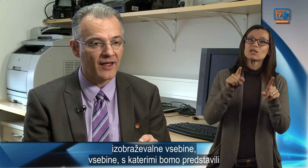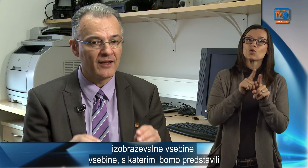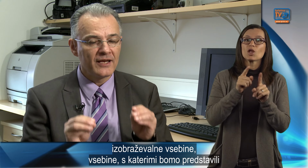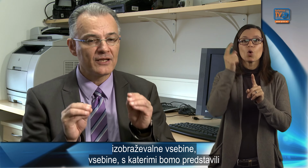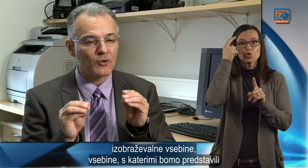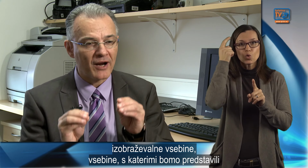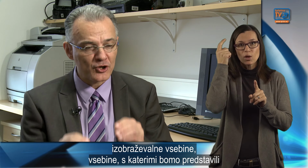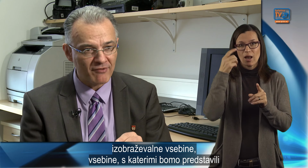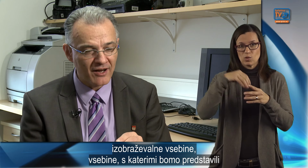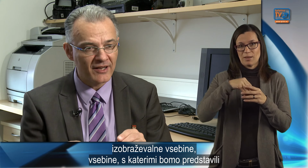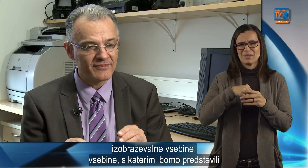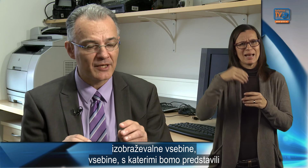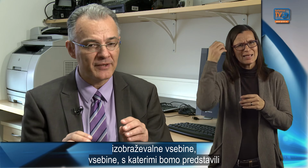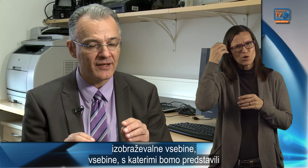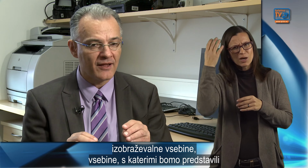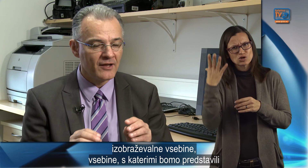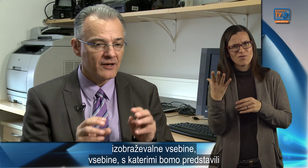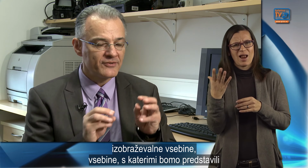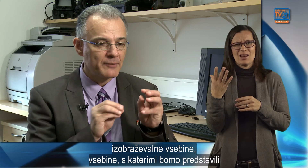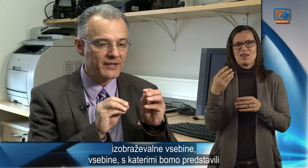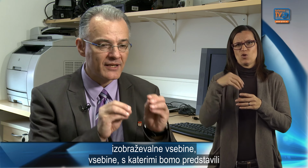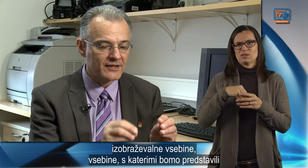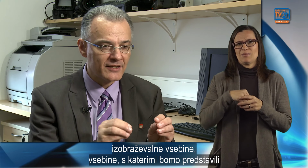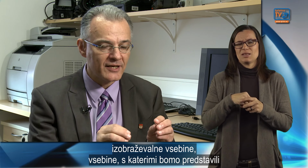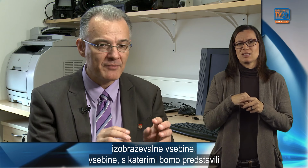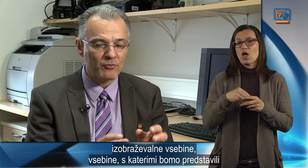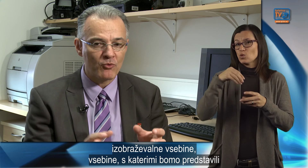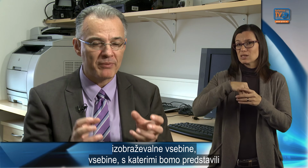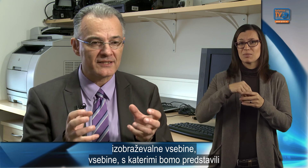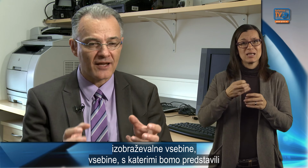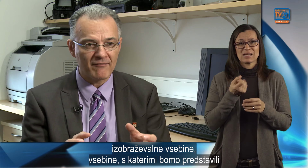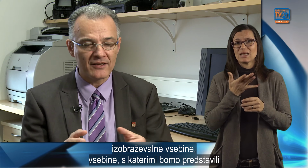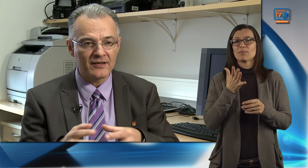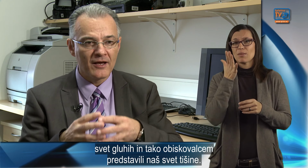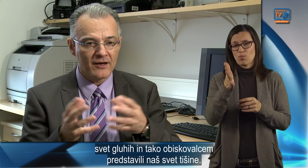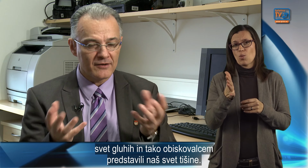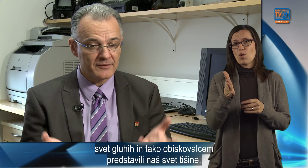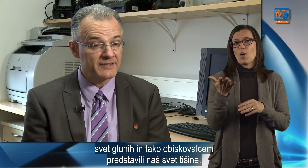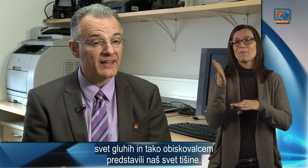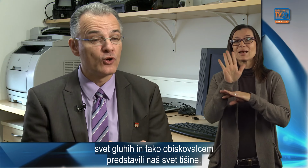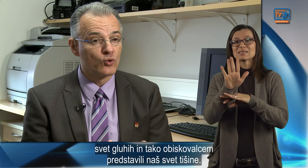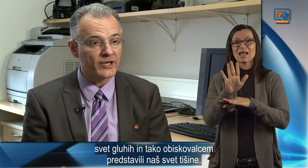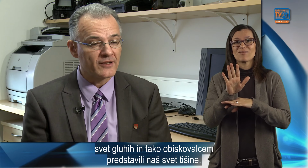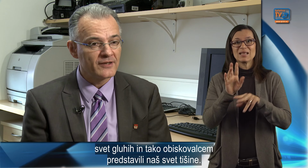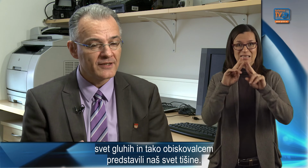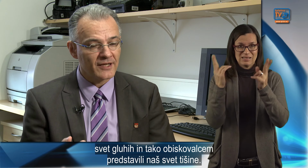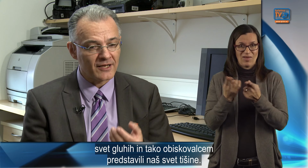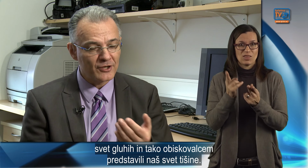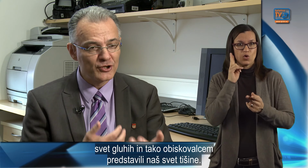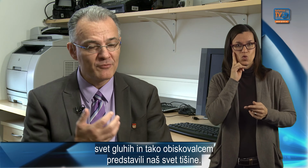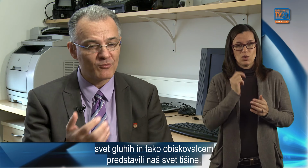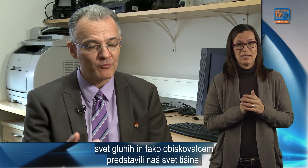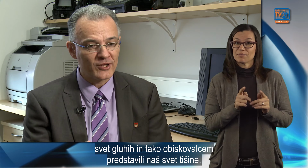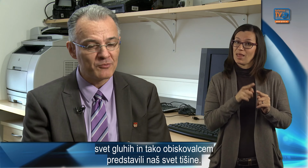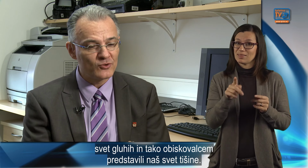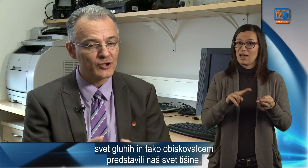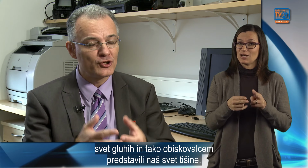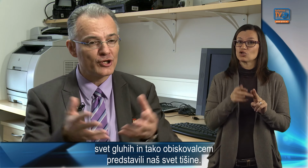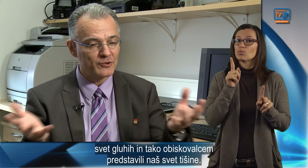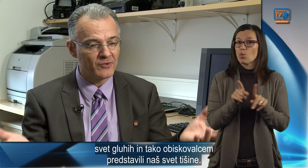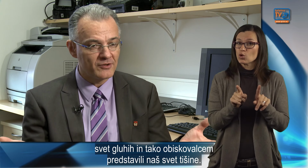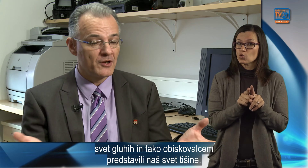vsebine, izobraževalne vsebine, vsebine, s katerimi bomo predstavili svet gluhih. Na ta način bomo